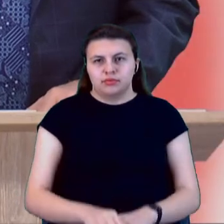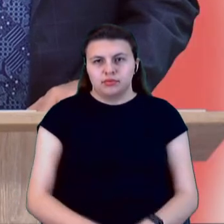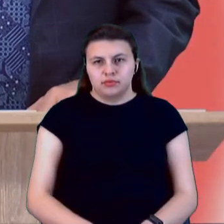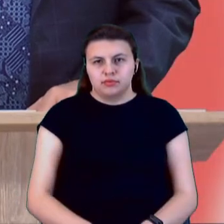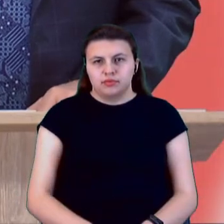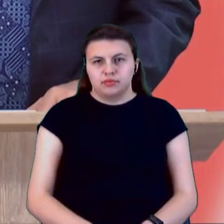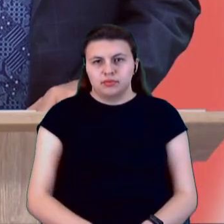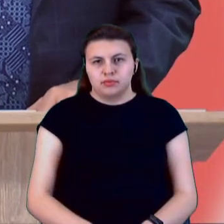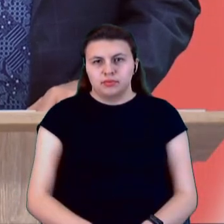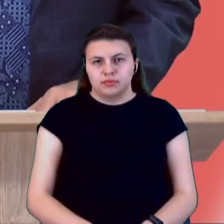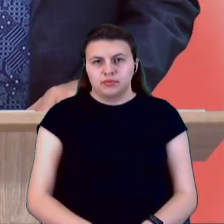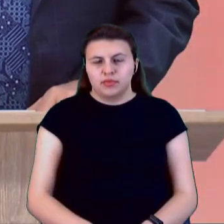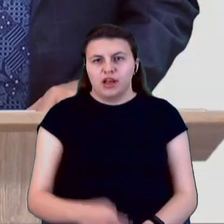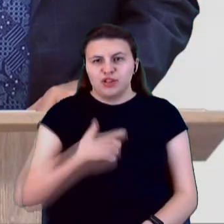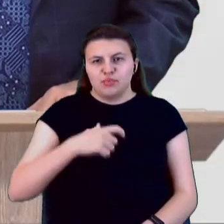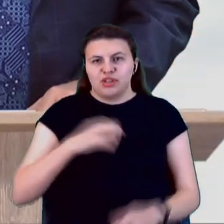А собі нічого не залишаємо.